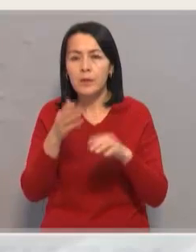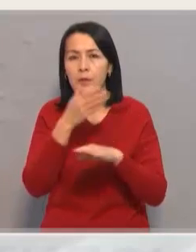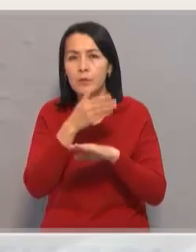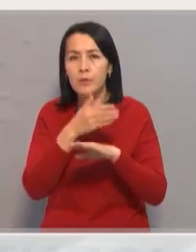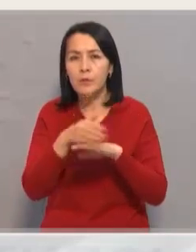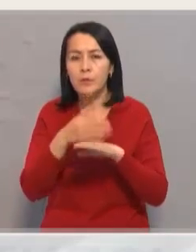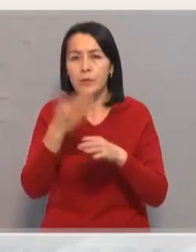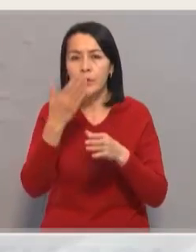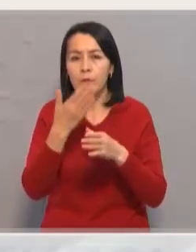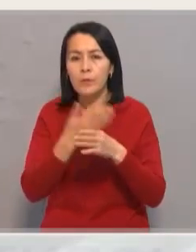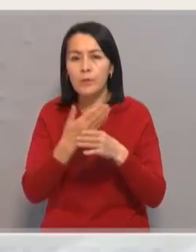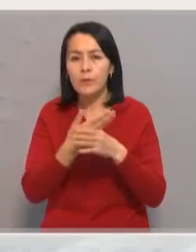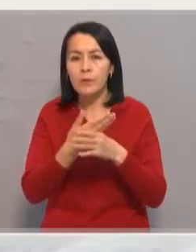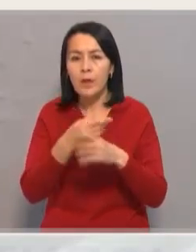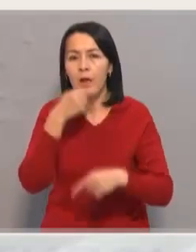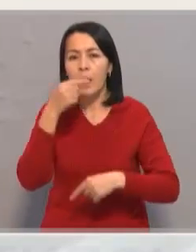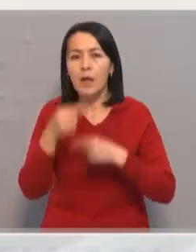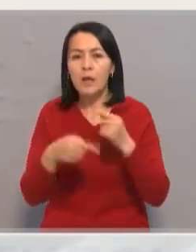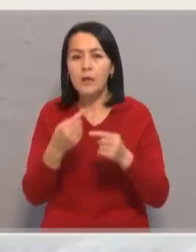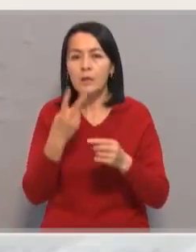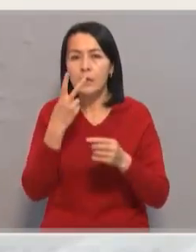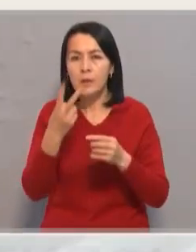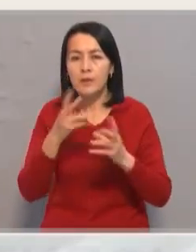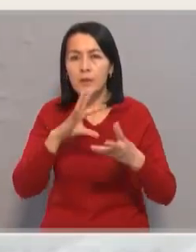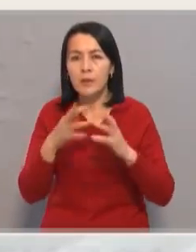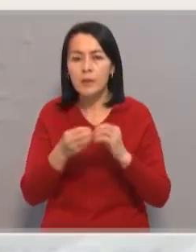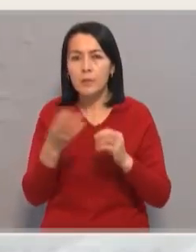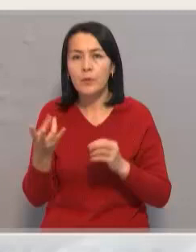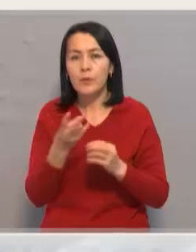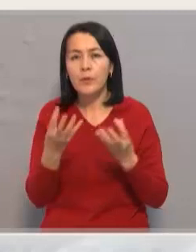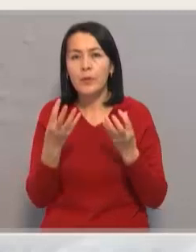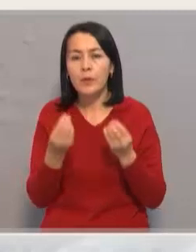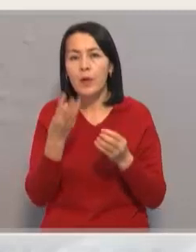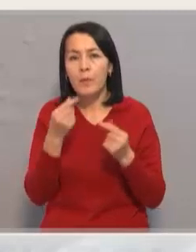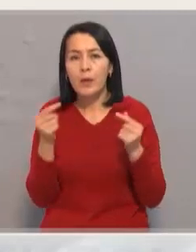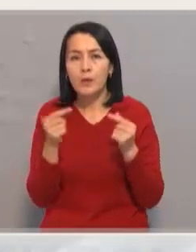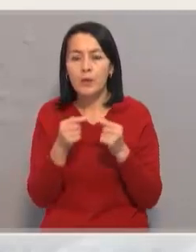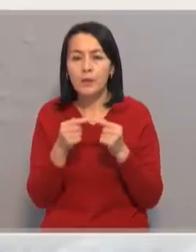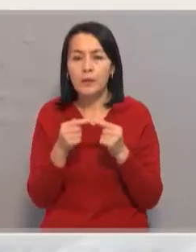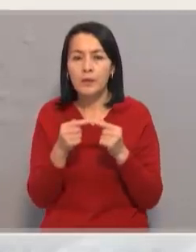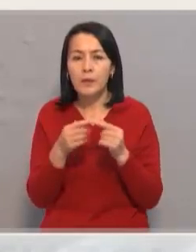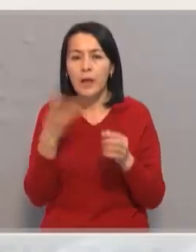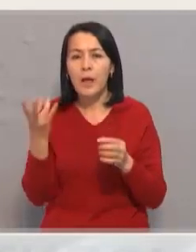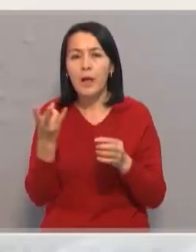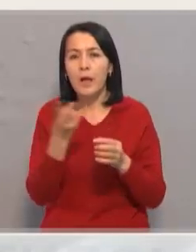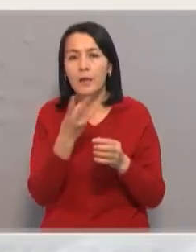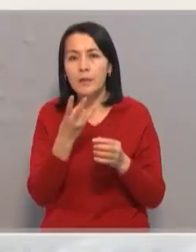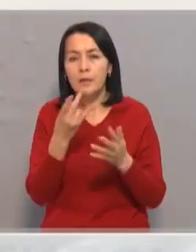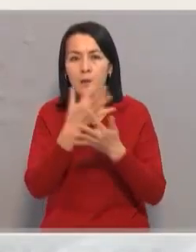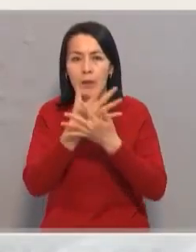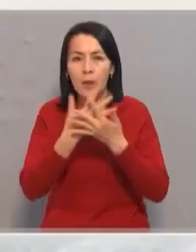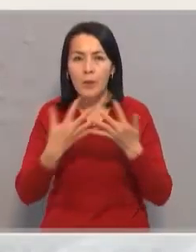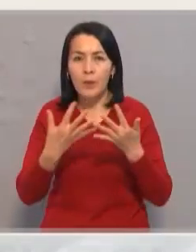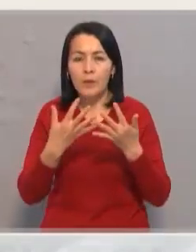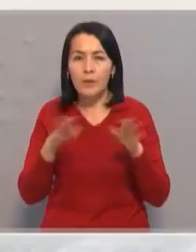субсидия көмектескен сайын оның арғы жағында екінші нәтижесі болу керек, яғни бағаның тұрақтылығы, қажеттікке тұтынушы